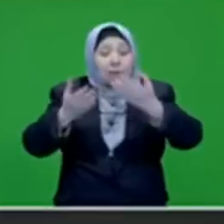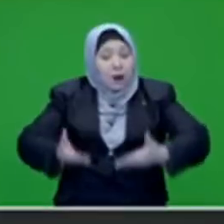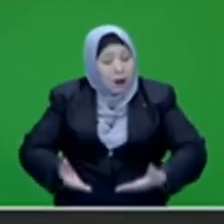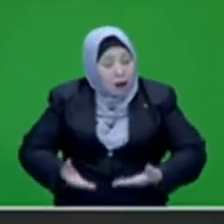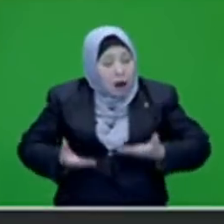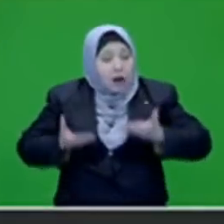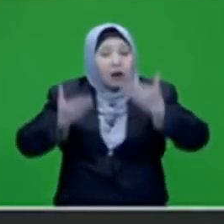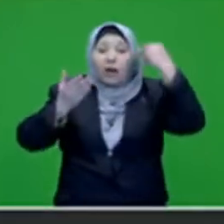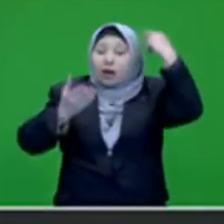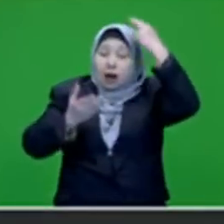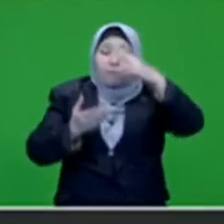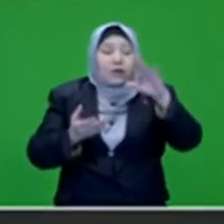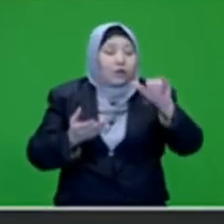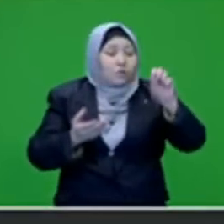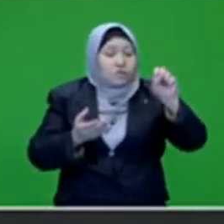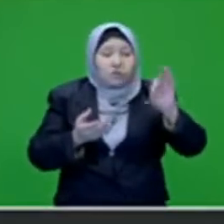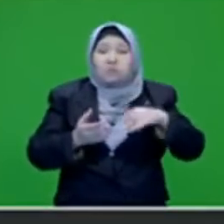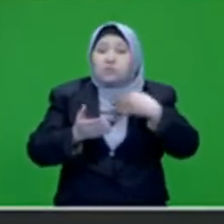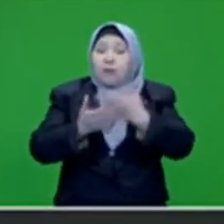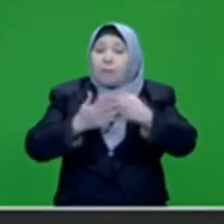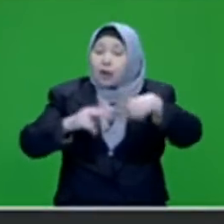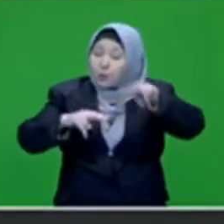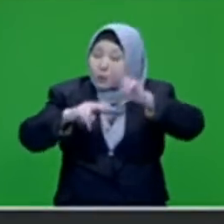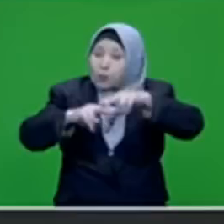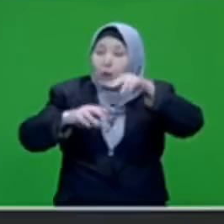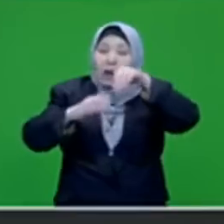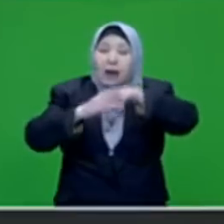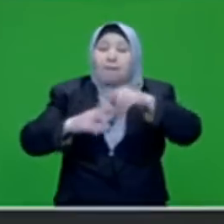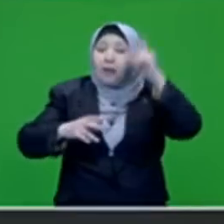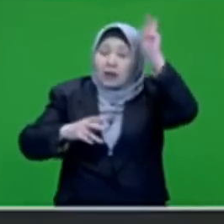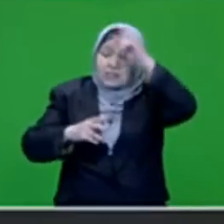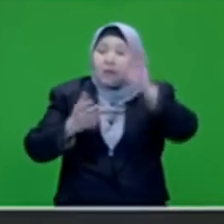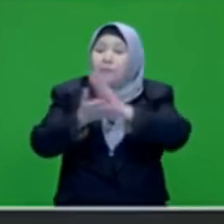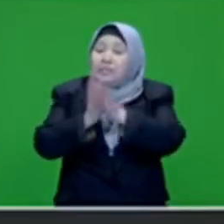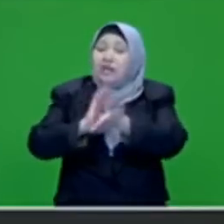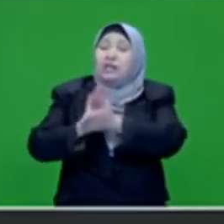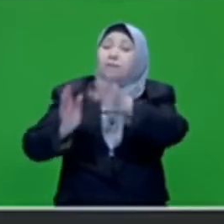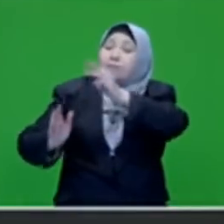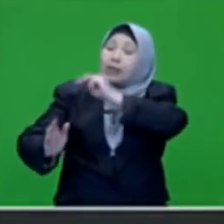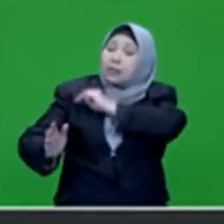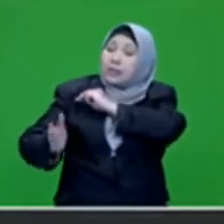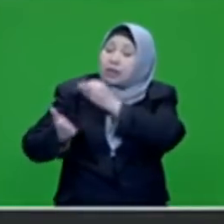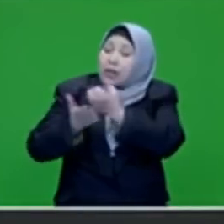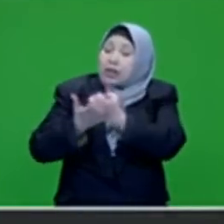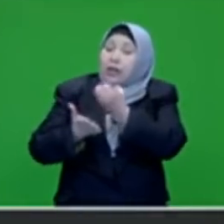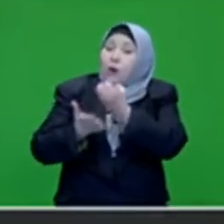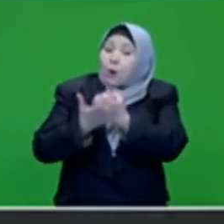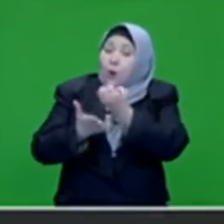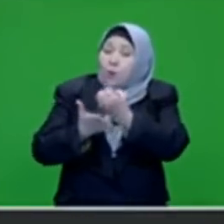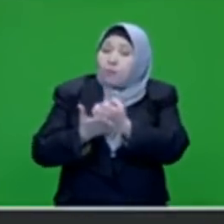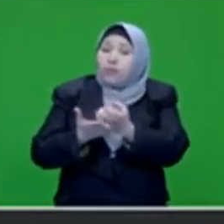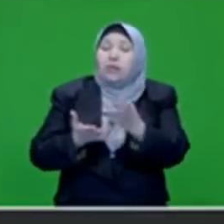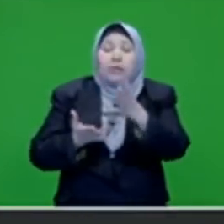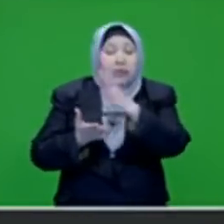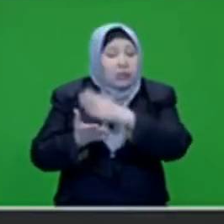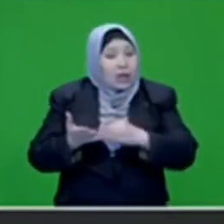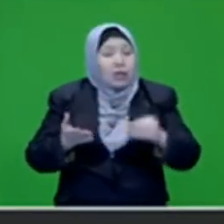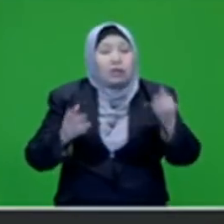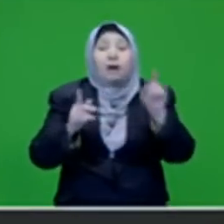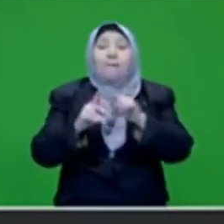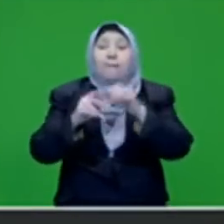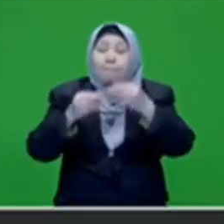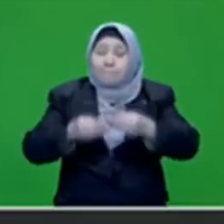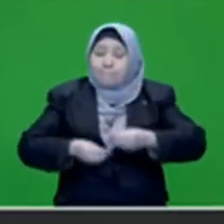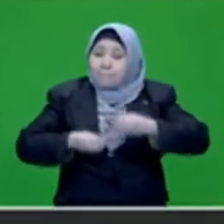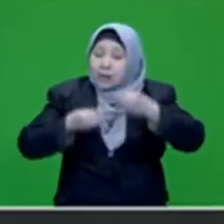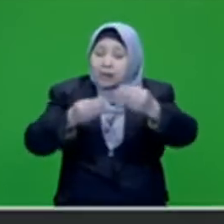Yusuf alaihissalam sehingga duduk di atas kerajaan menjadi menteri ekonomi dan begitu juga memberi